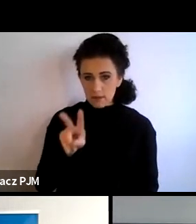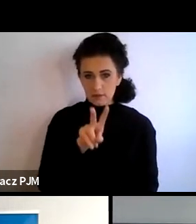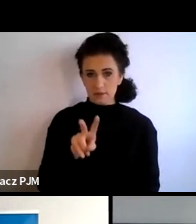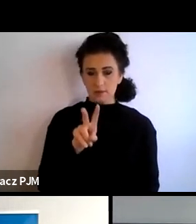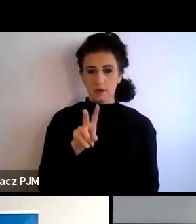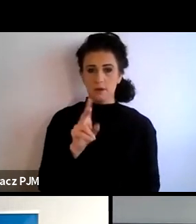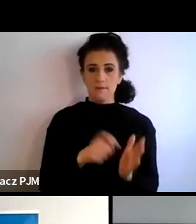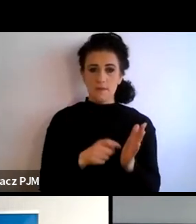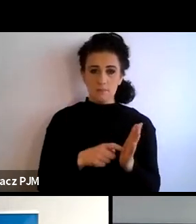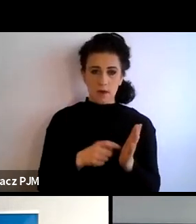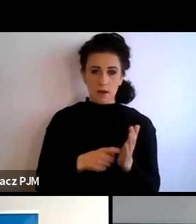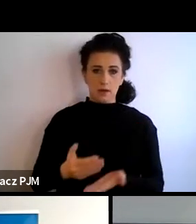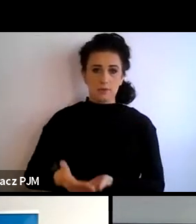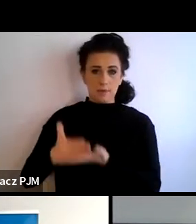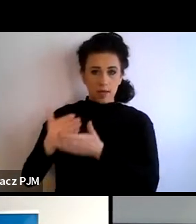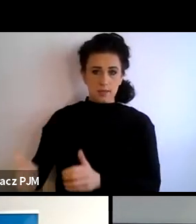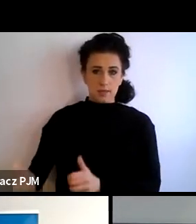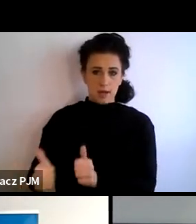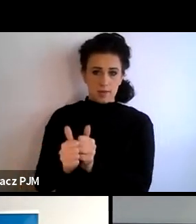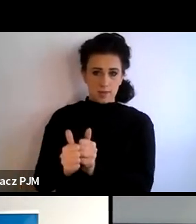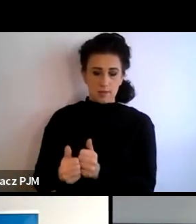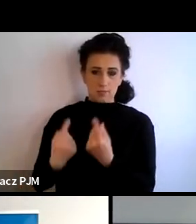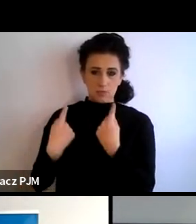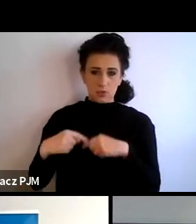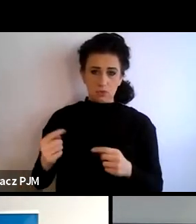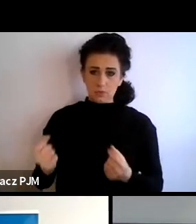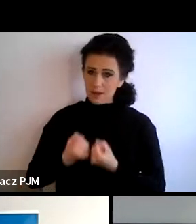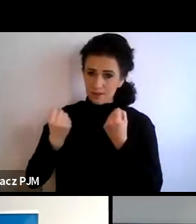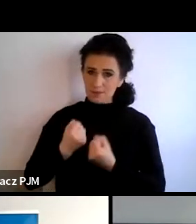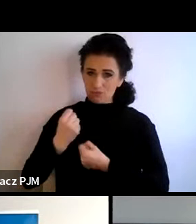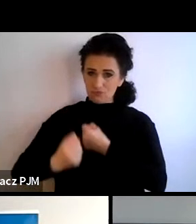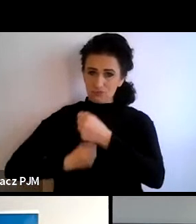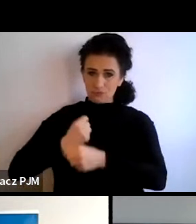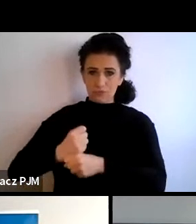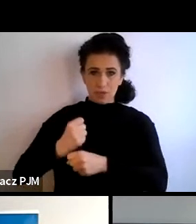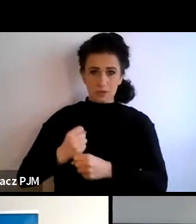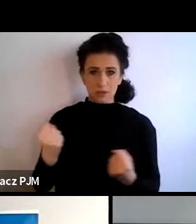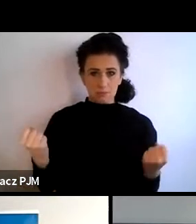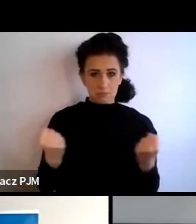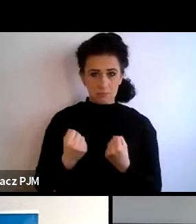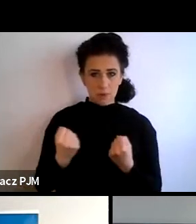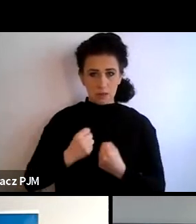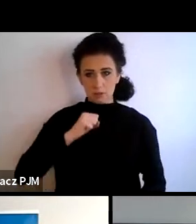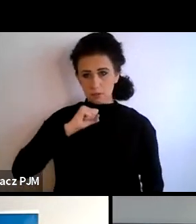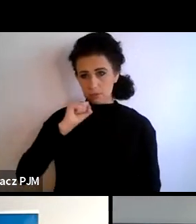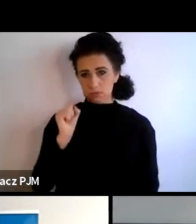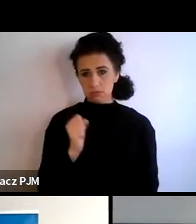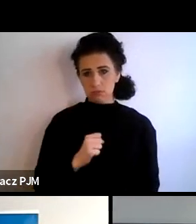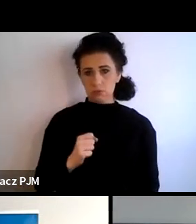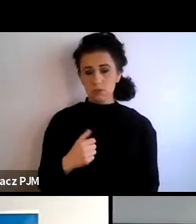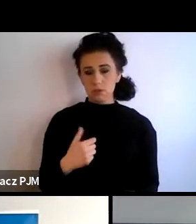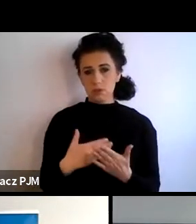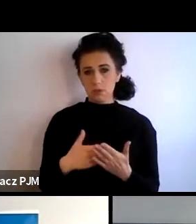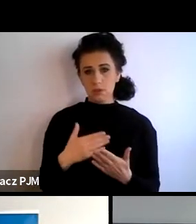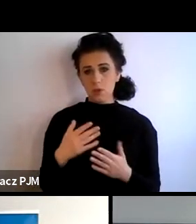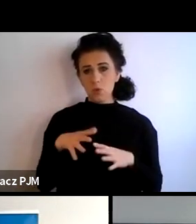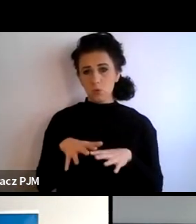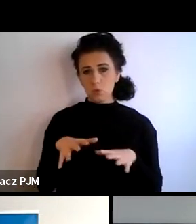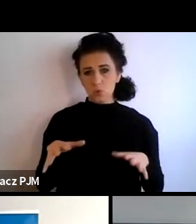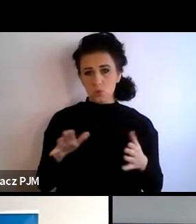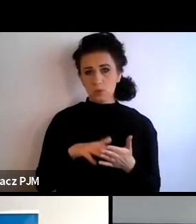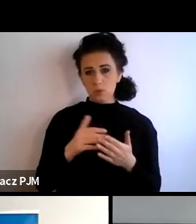w tej relacji, bo to jest bardzo angażująca praca, Często na asystentów